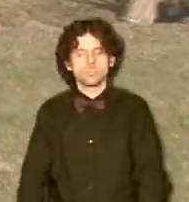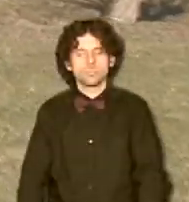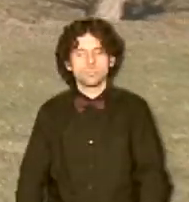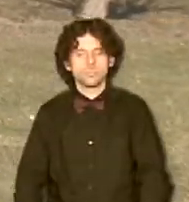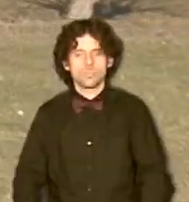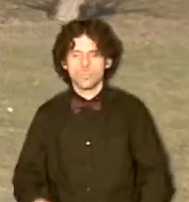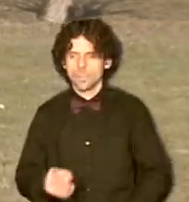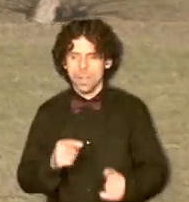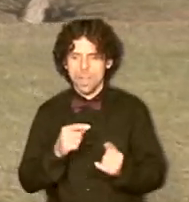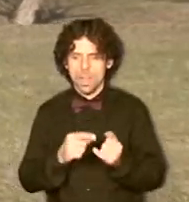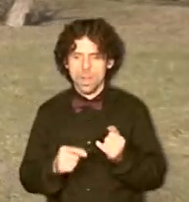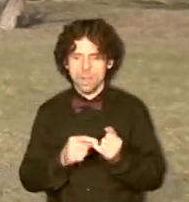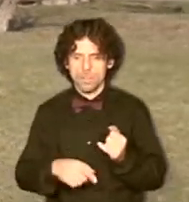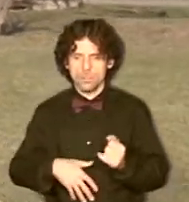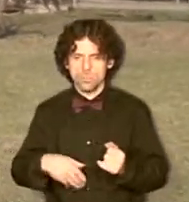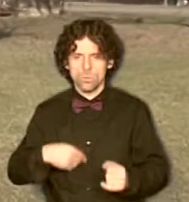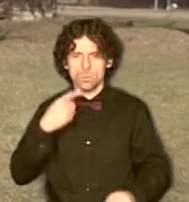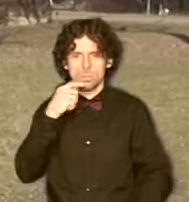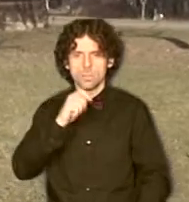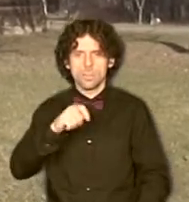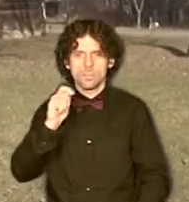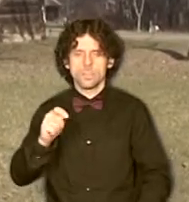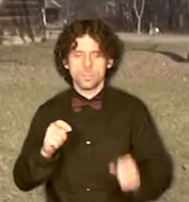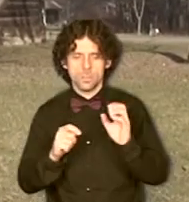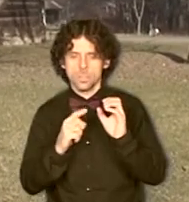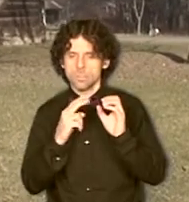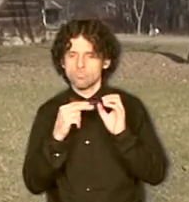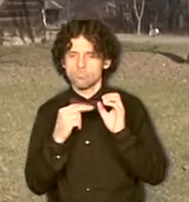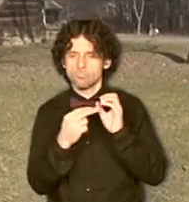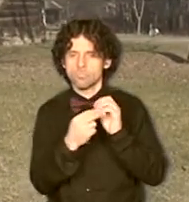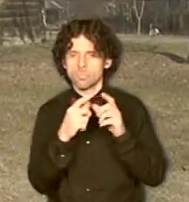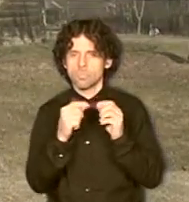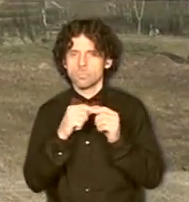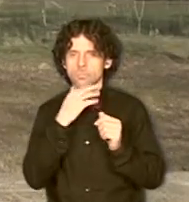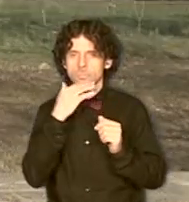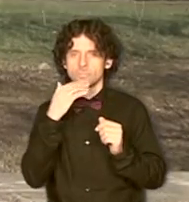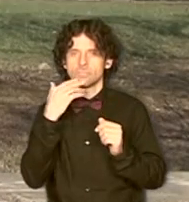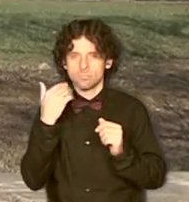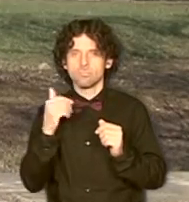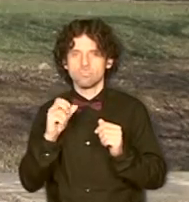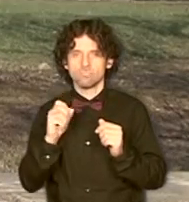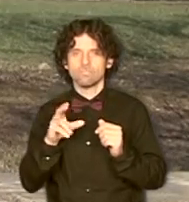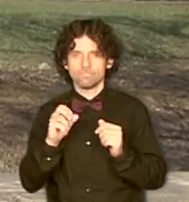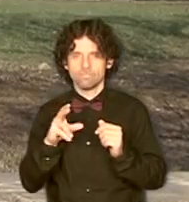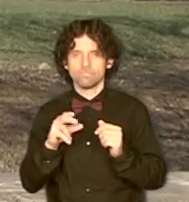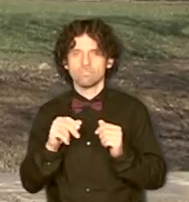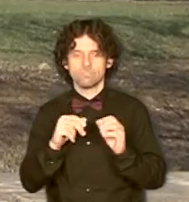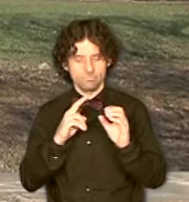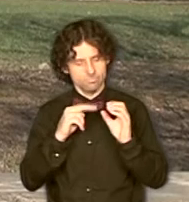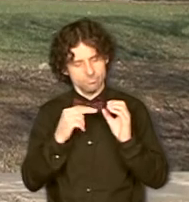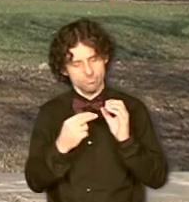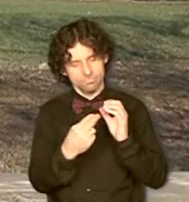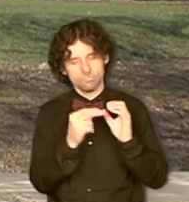Nieodłącznym elementem świąt wielkanocnych są pisanki, inaczej zwane kroszonkami. Tak,